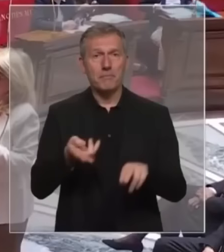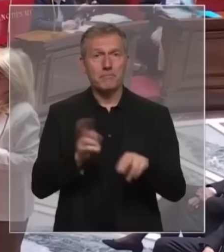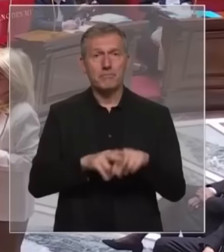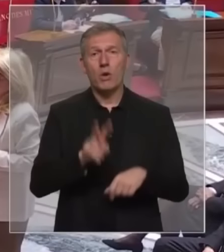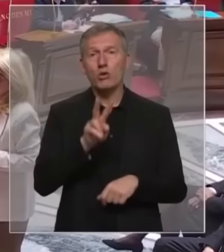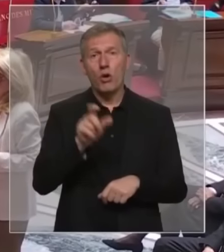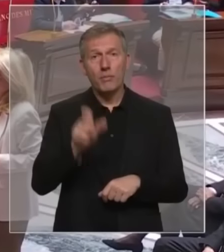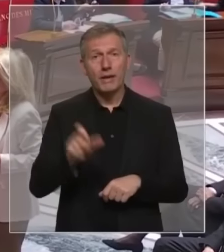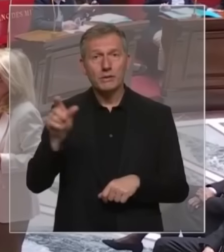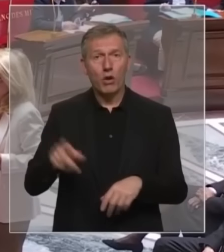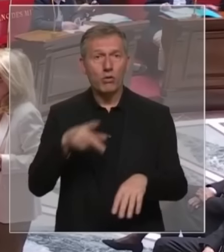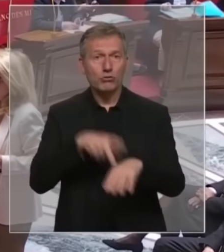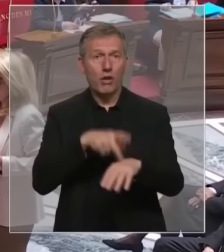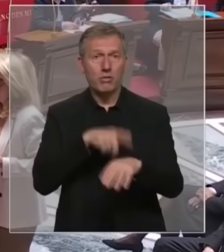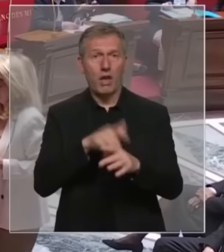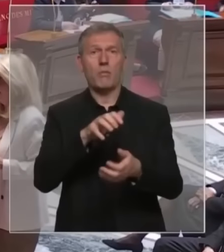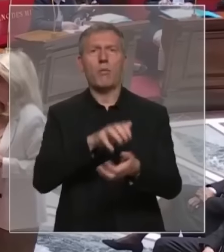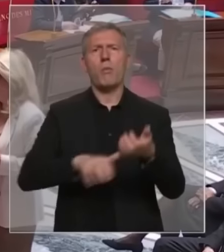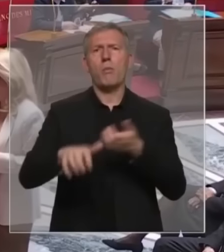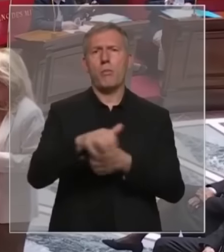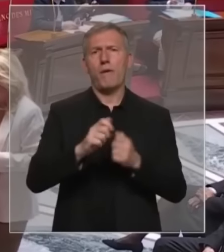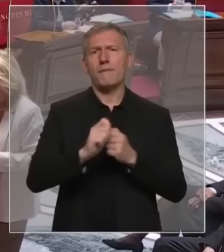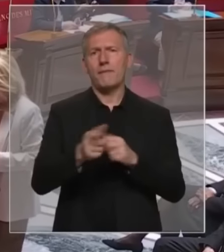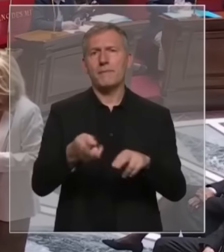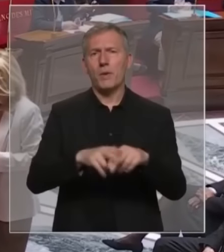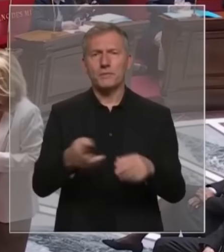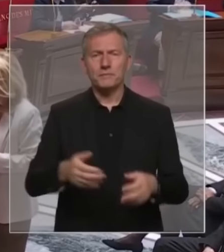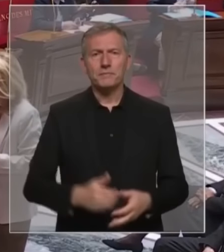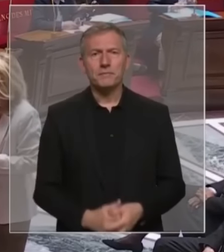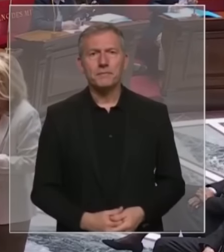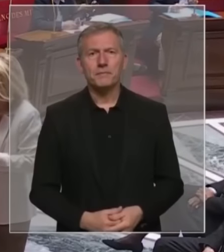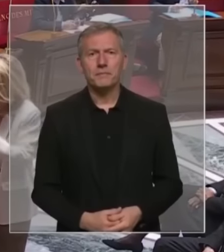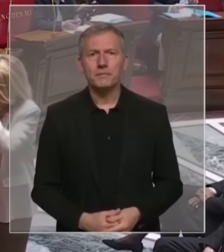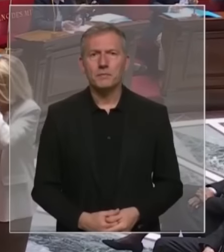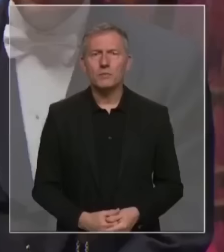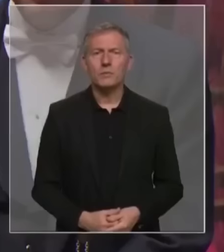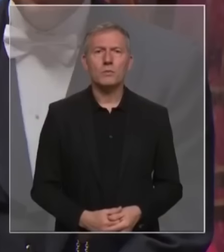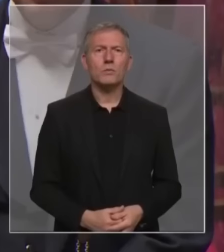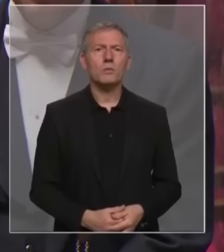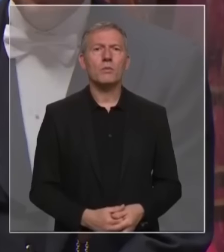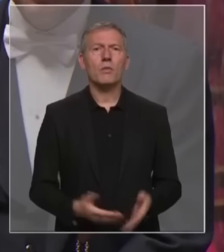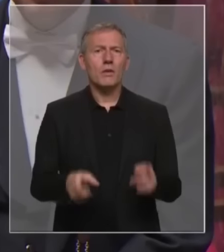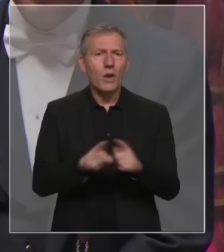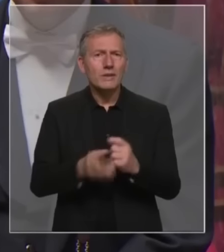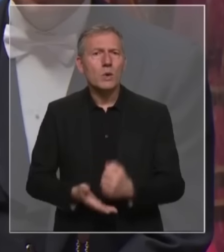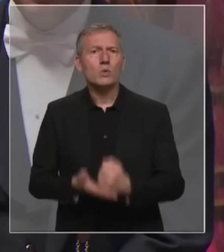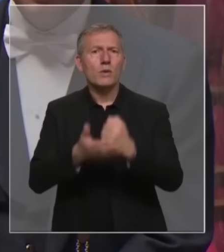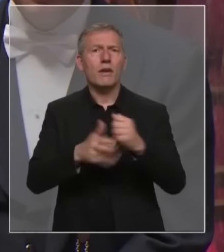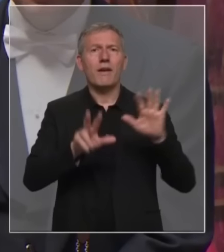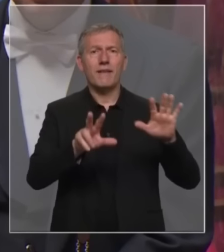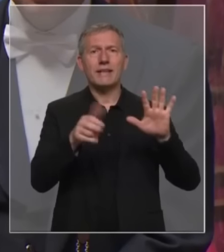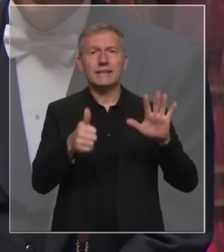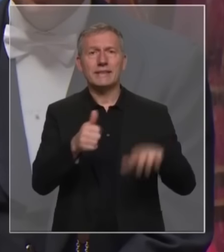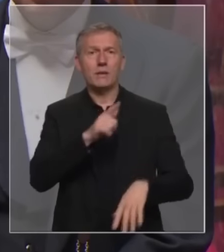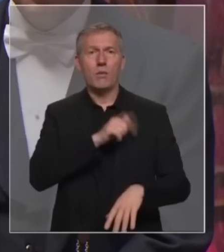gendarmes que ces émeutes ont auqueles ils ont donné lieu vous dire que nous adressons aussi notre soutien aux 86 policiers